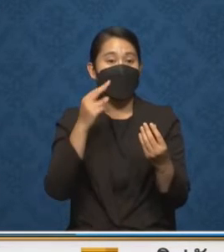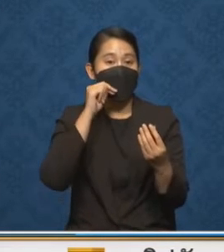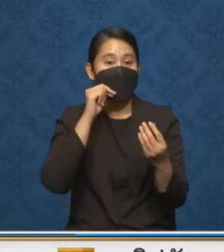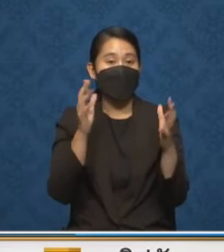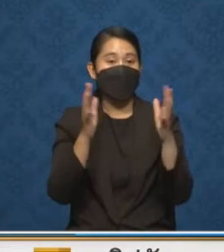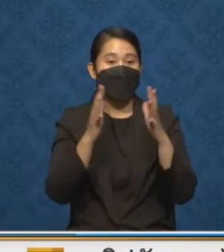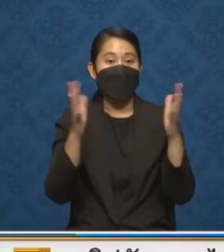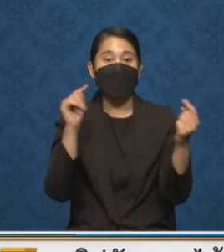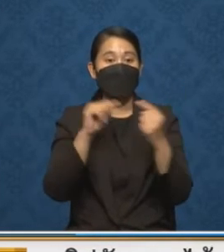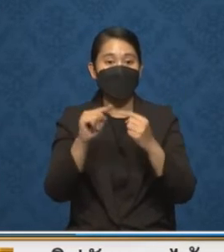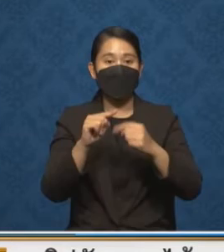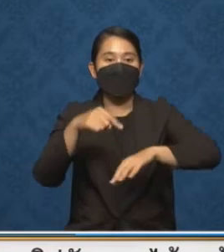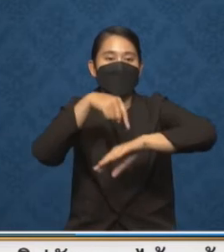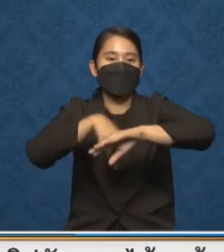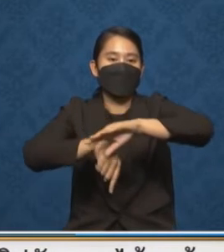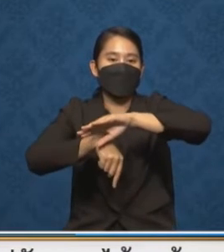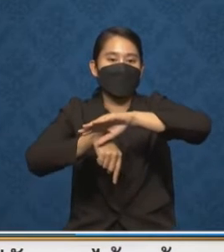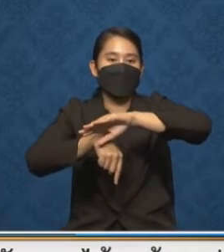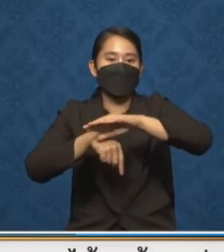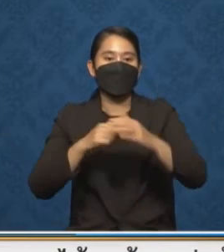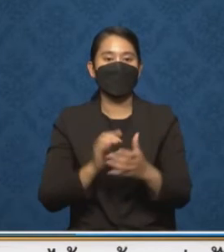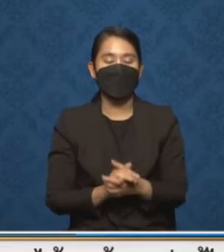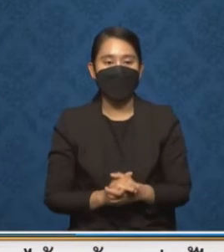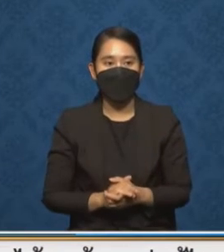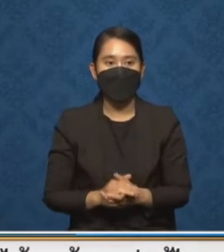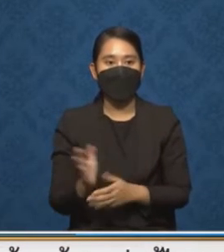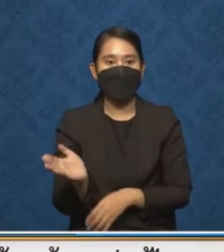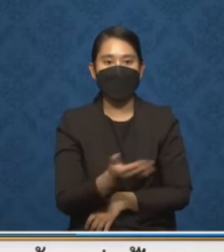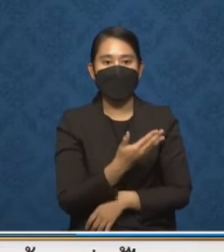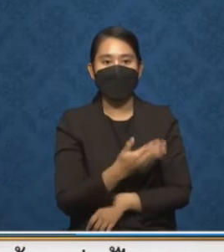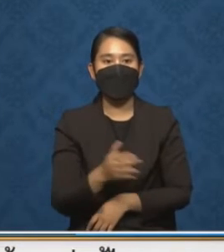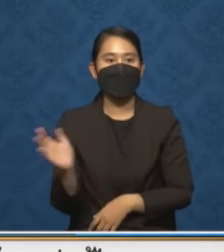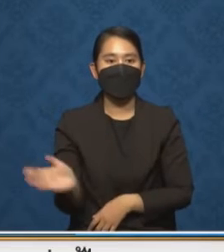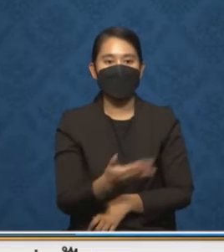ู่ใต้ดินสลดต่อไปครับ